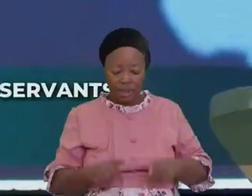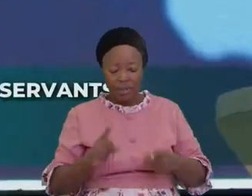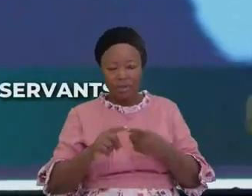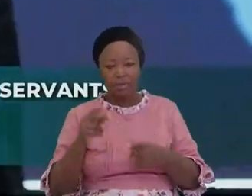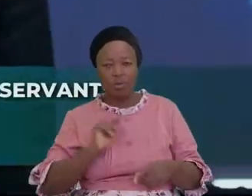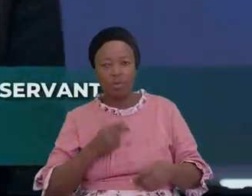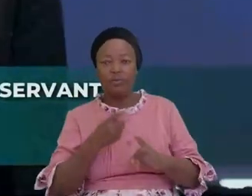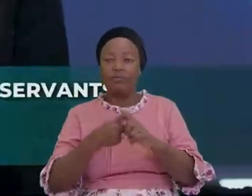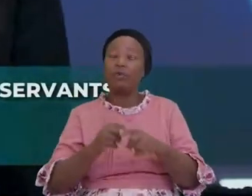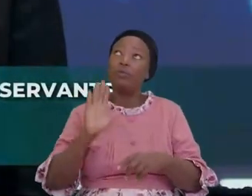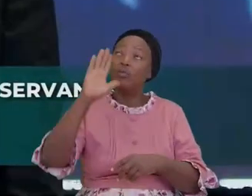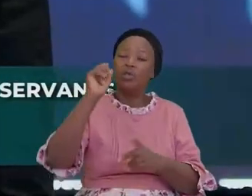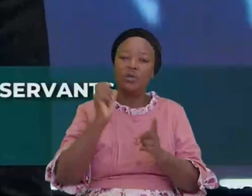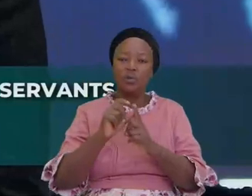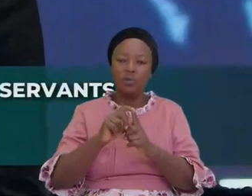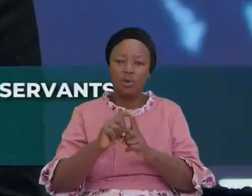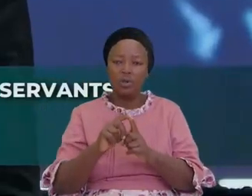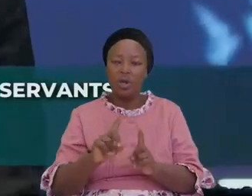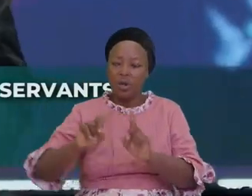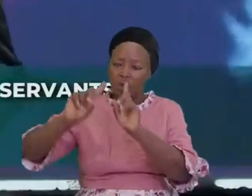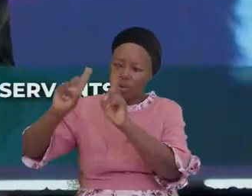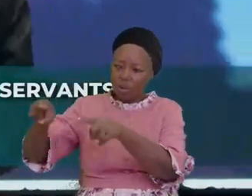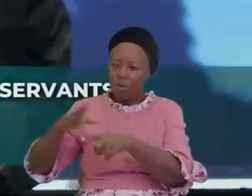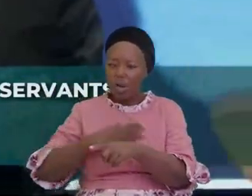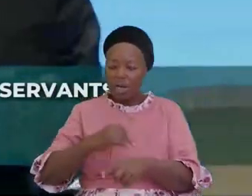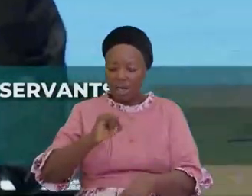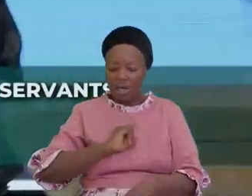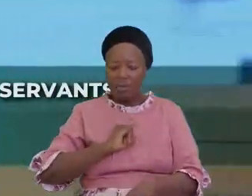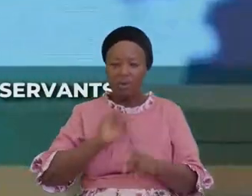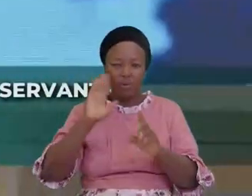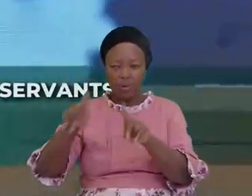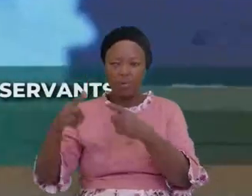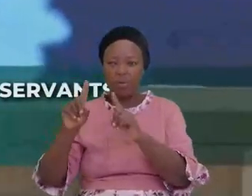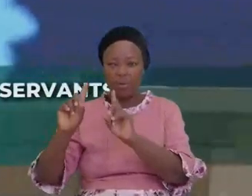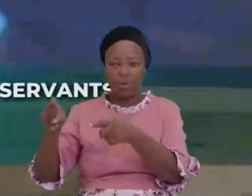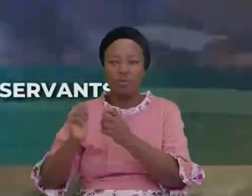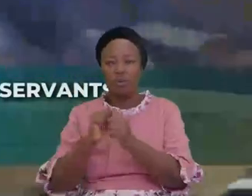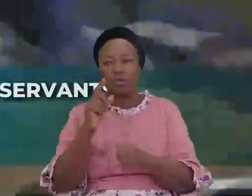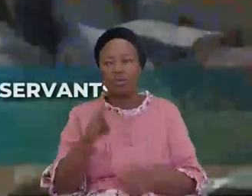parviennent personnellement de sa parole, va et je serai avec vous.